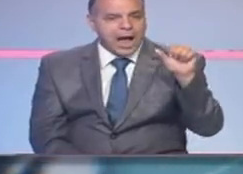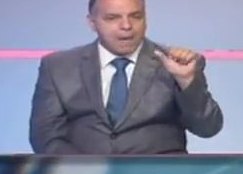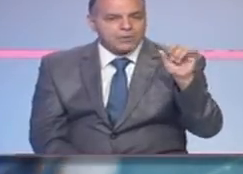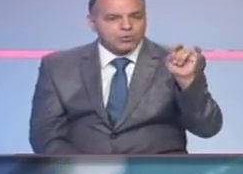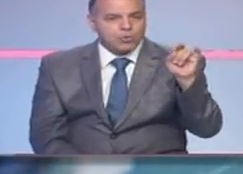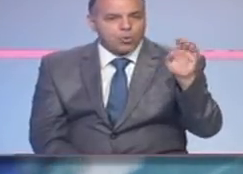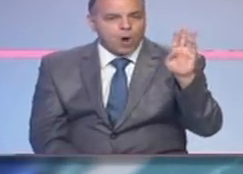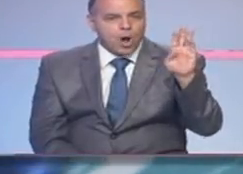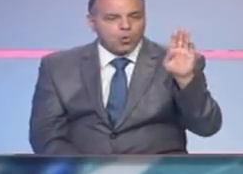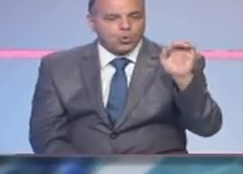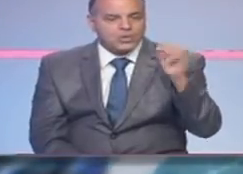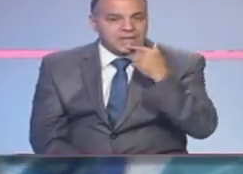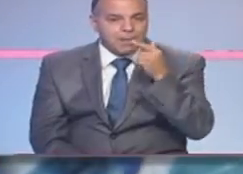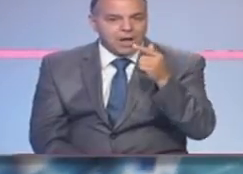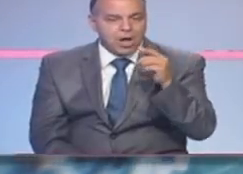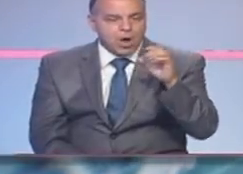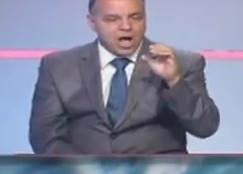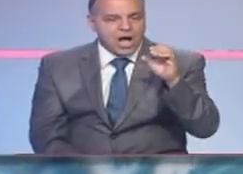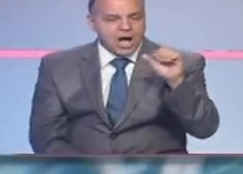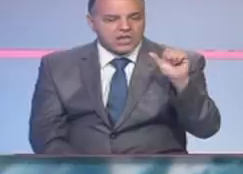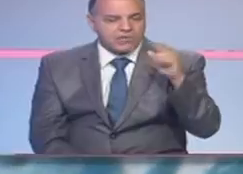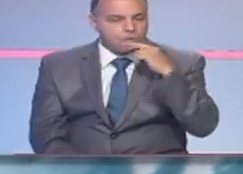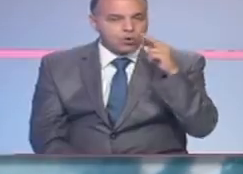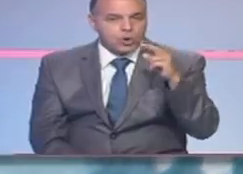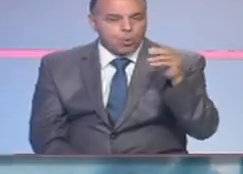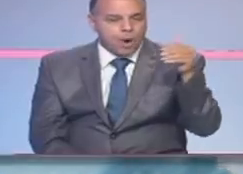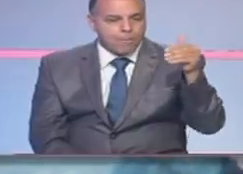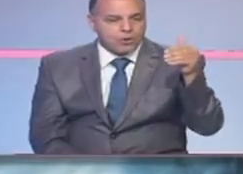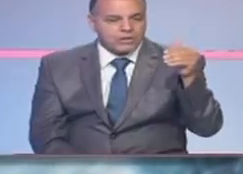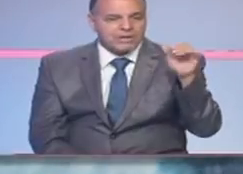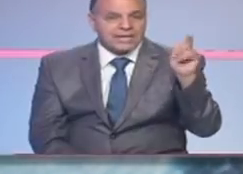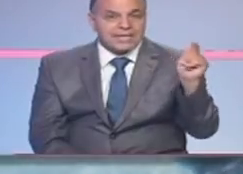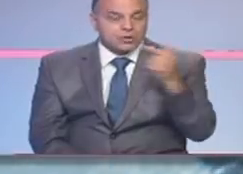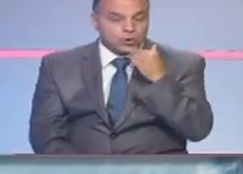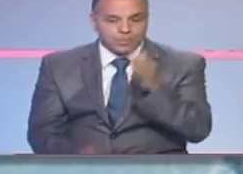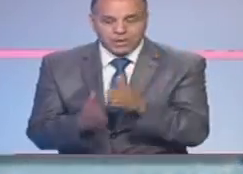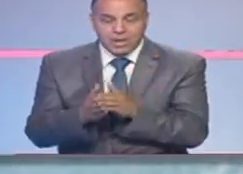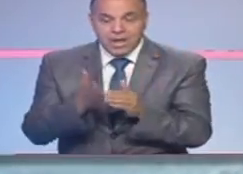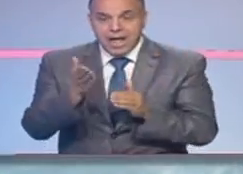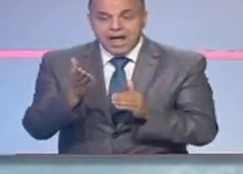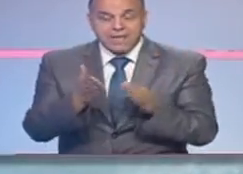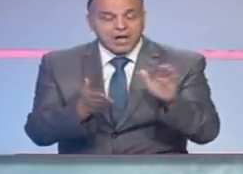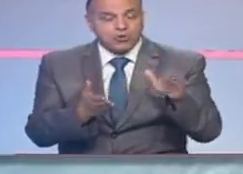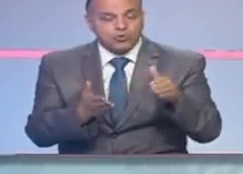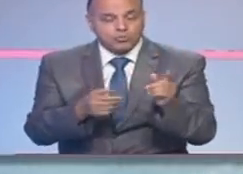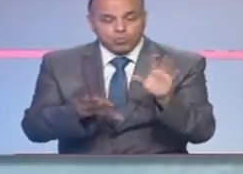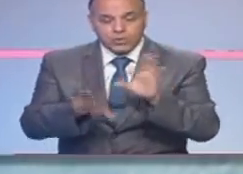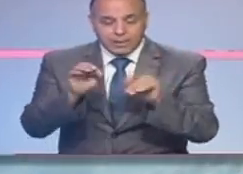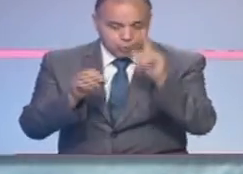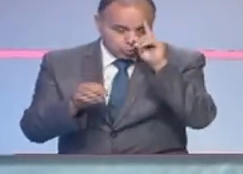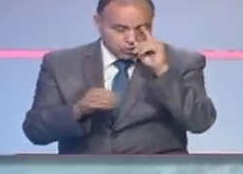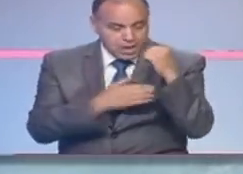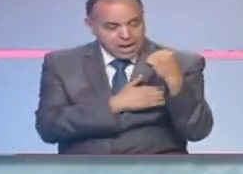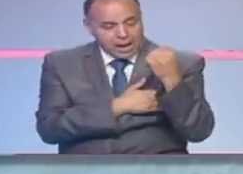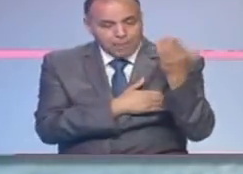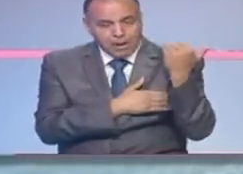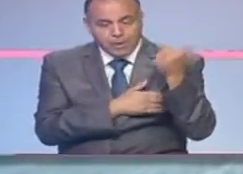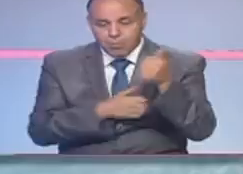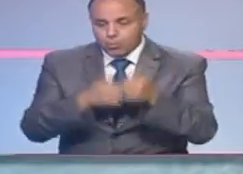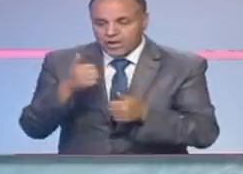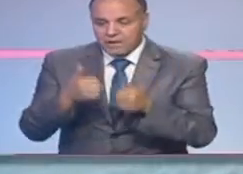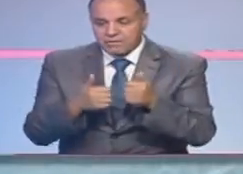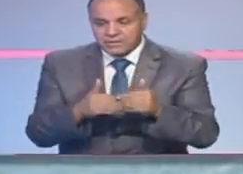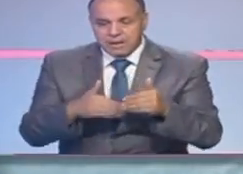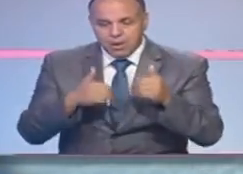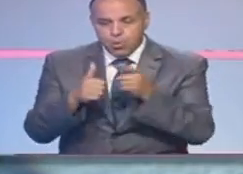واسامه المر ناوي واشرف الجنوني ومختار غازي ويخوض المنتخب التونسي حامل اللقب منافسات